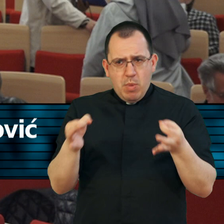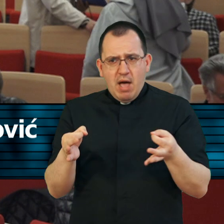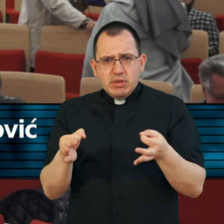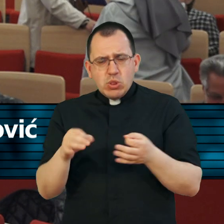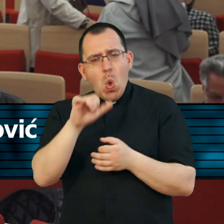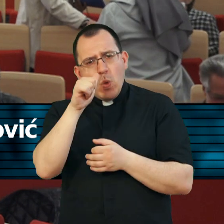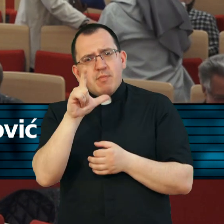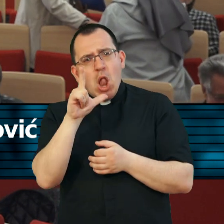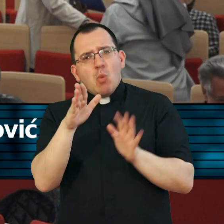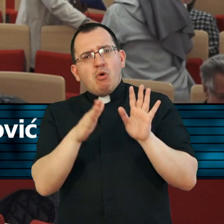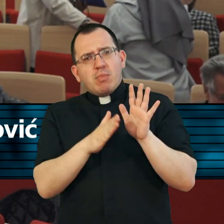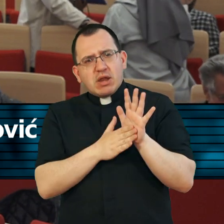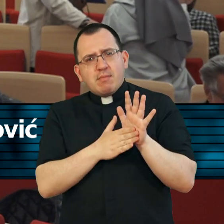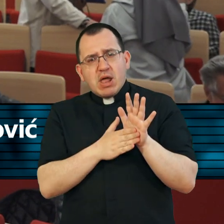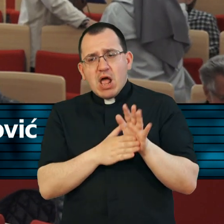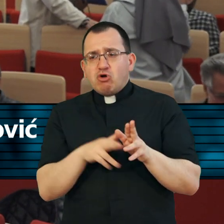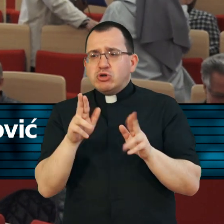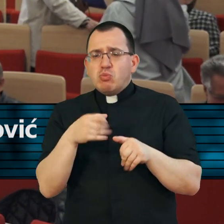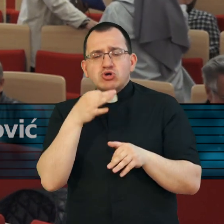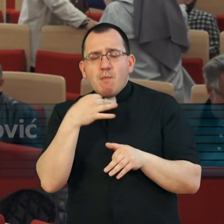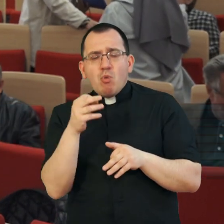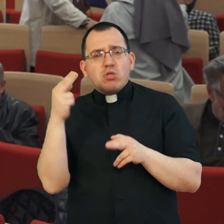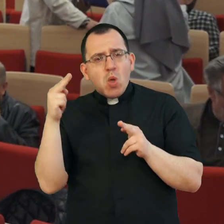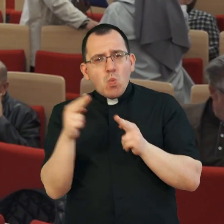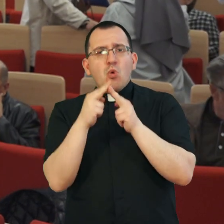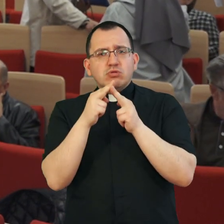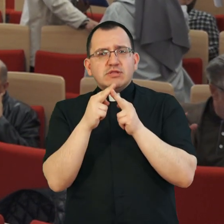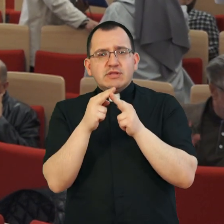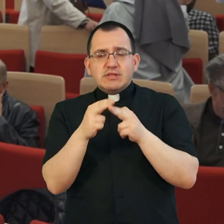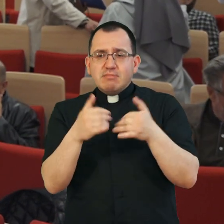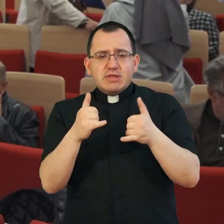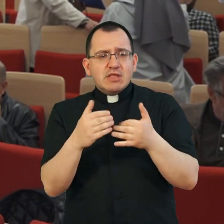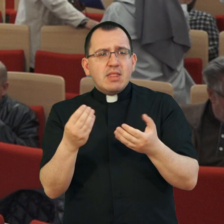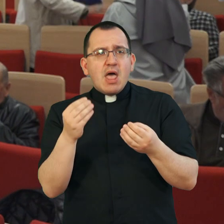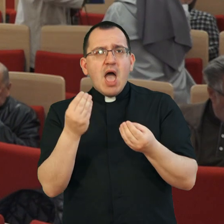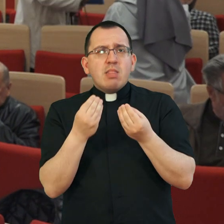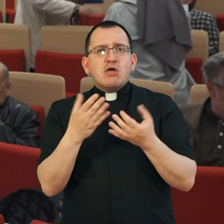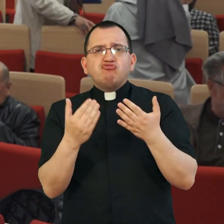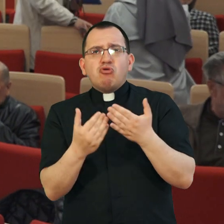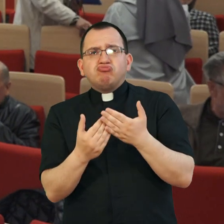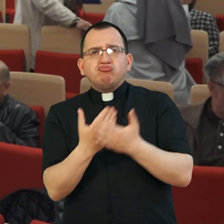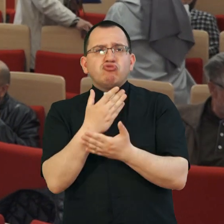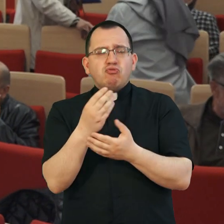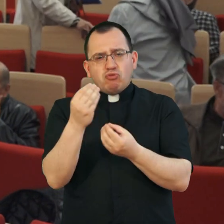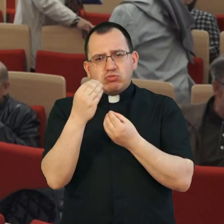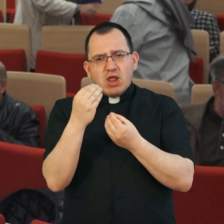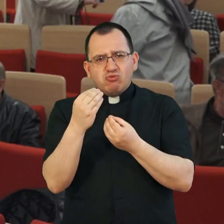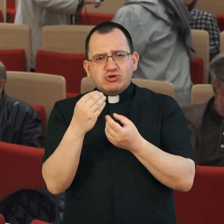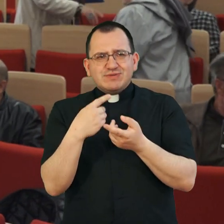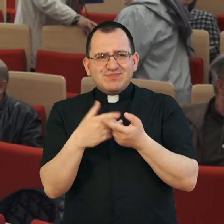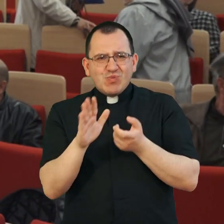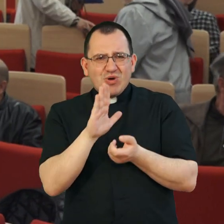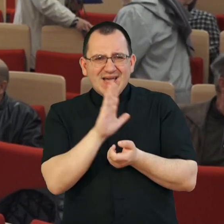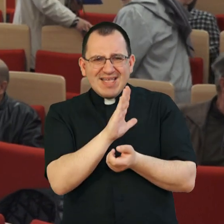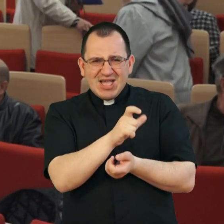Marakovića osvjetljeno na jedan do sada potpuno nov način tim više jer je njegovo ime bilo